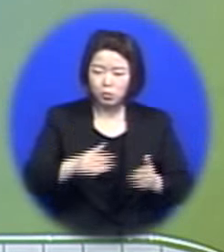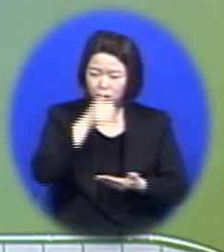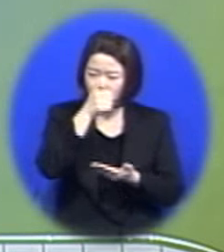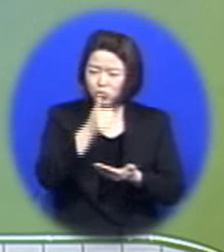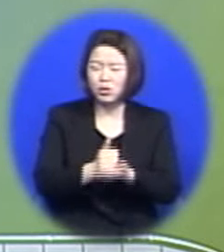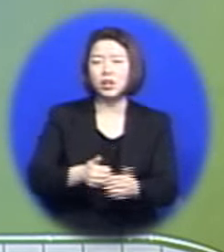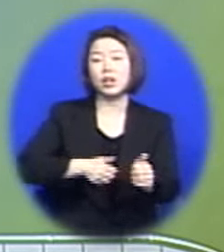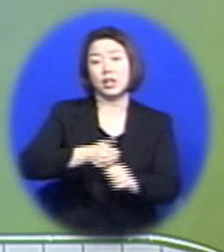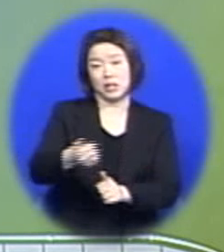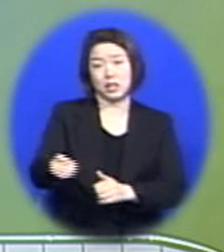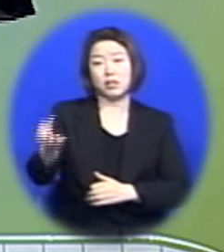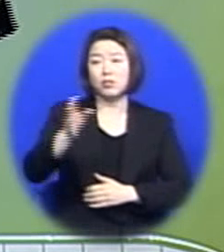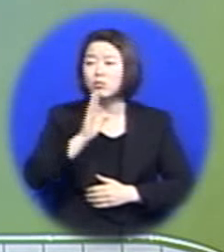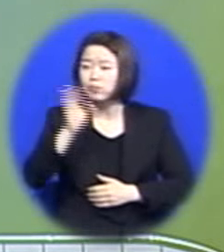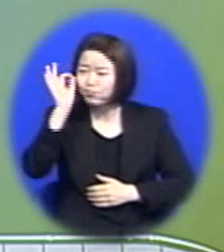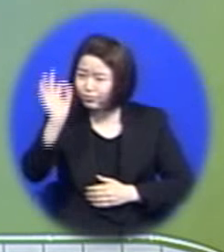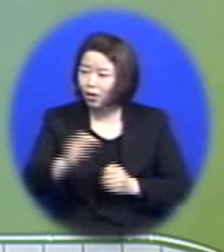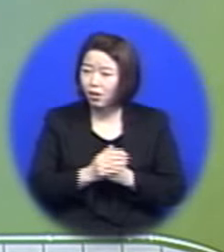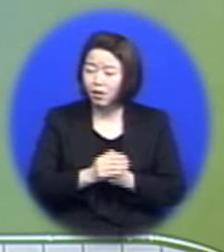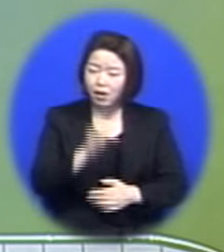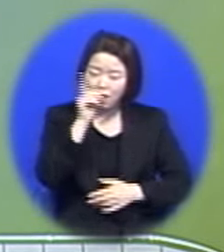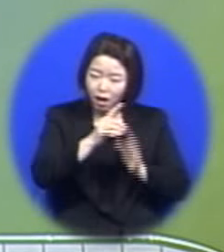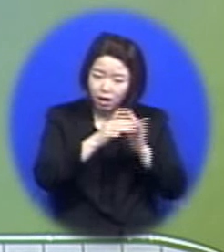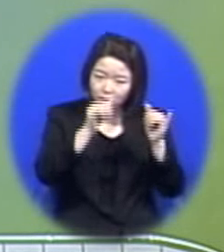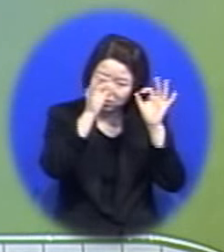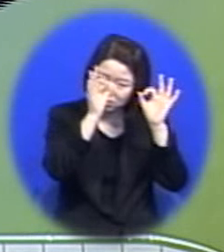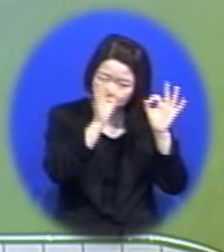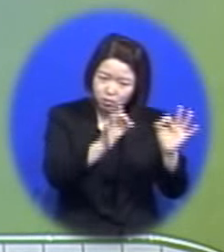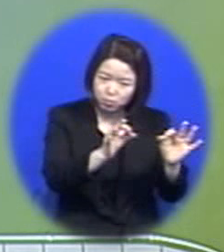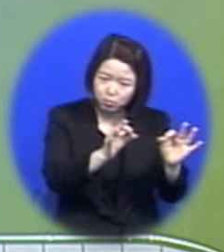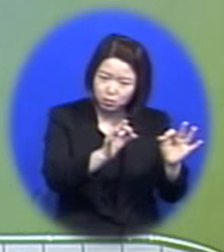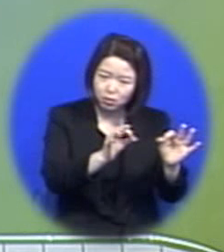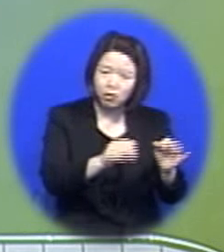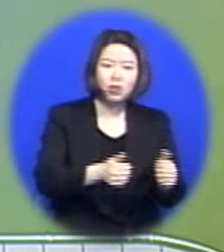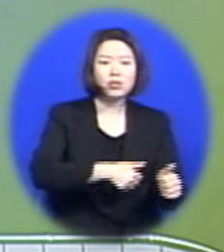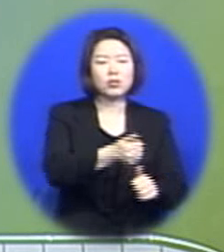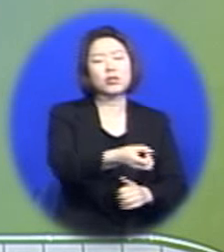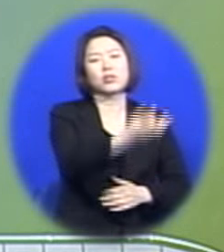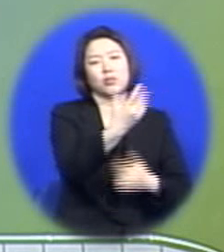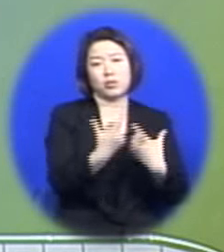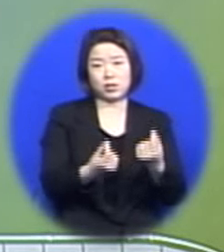이겼어요. 악한 자가 이겼어요. 결국은 돈이에요.